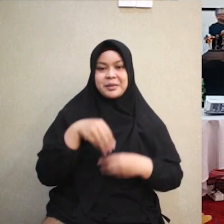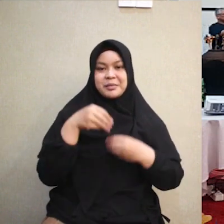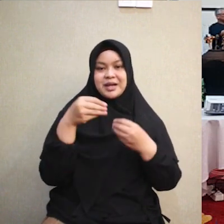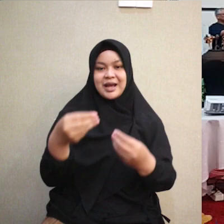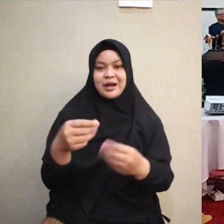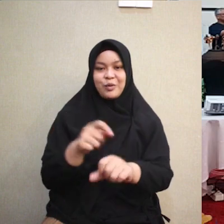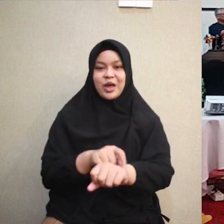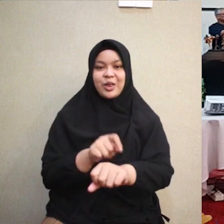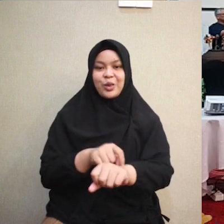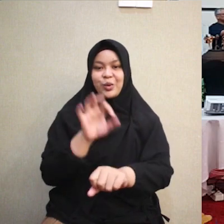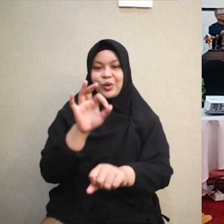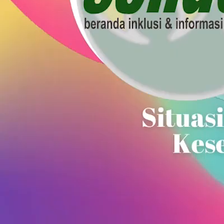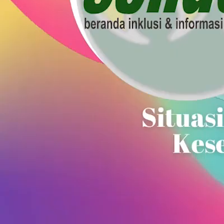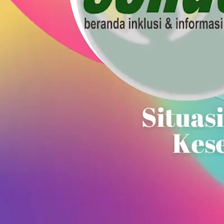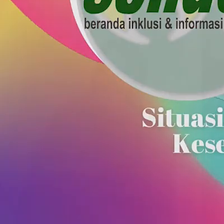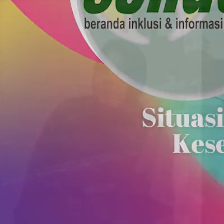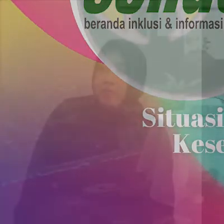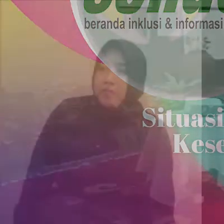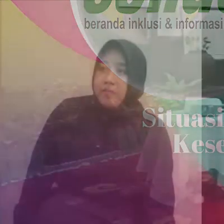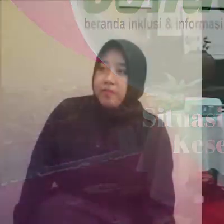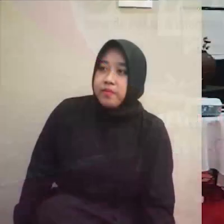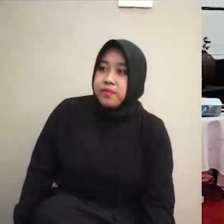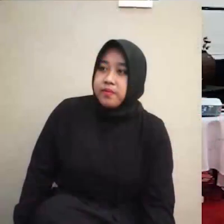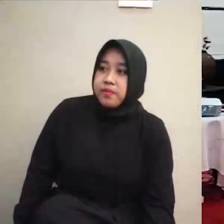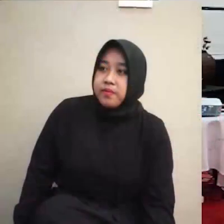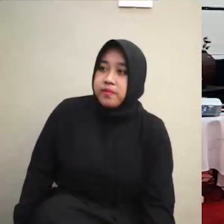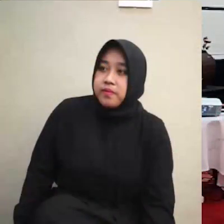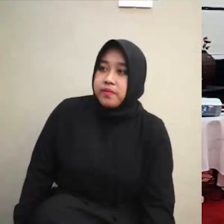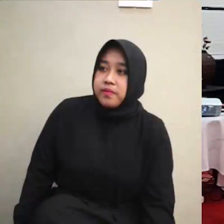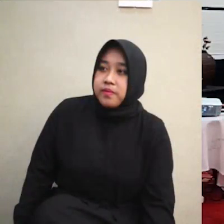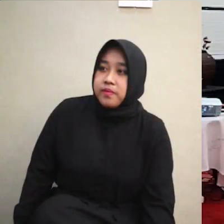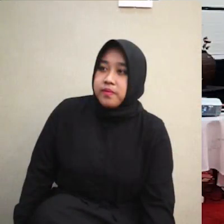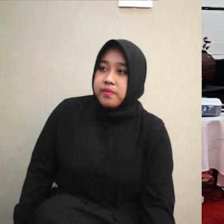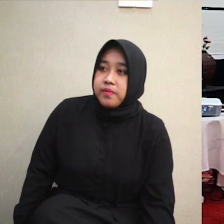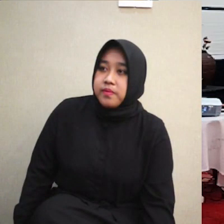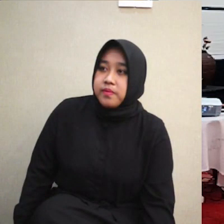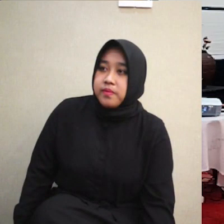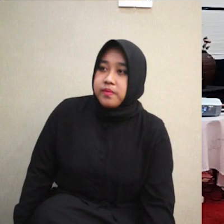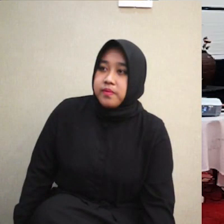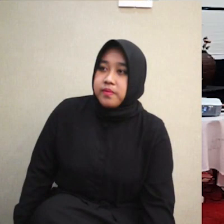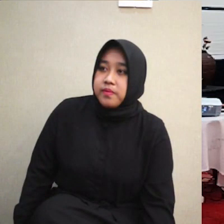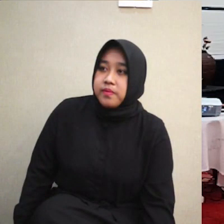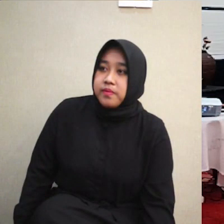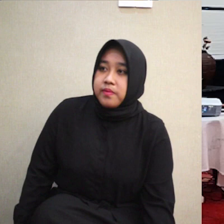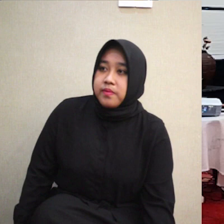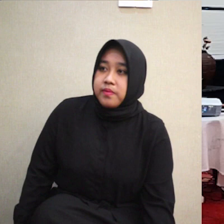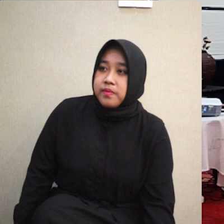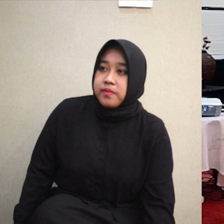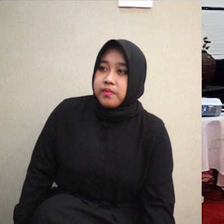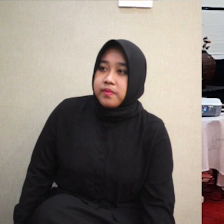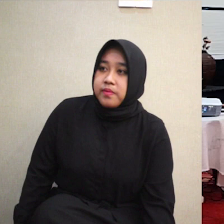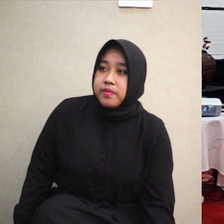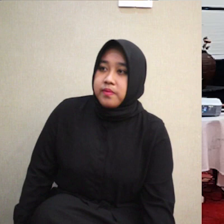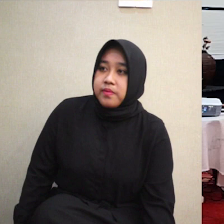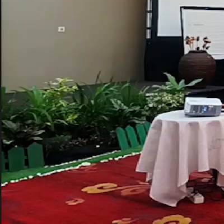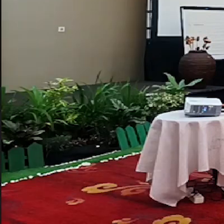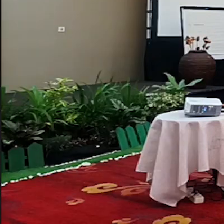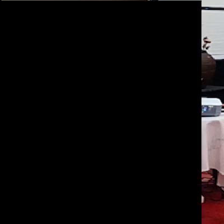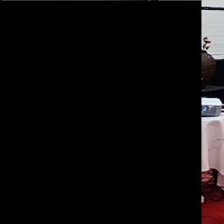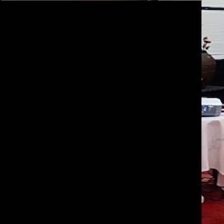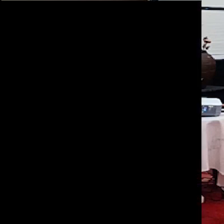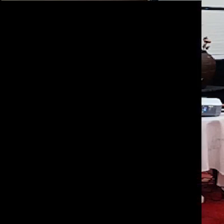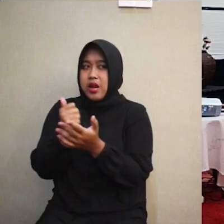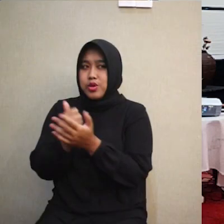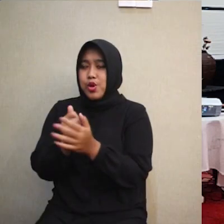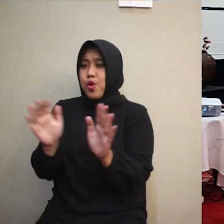waktu gitu kita Break dulu Oke kita akan lanjut lagi mbak Inayah setelah tadi kita nonton iklan tapi ternyata bukan iklan tadi